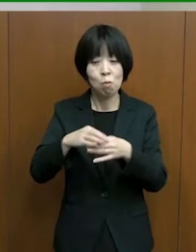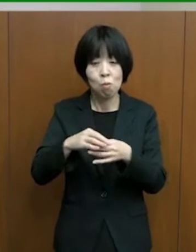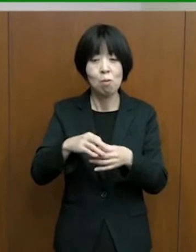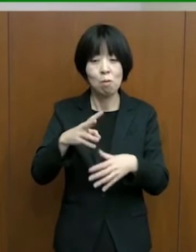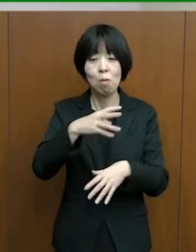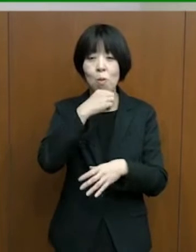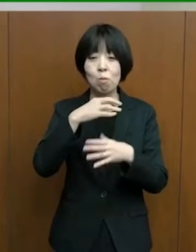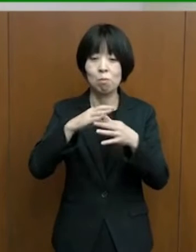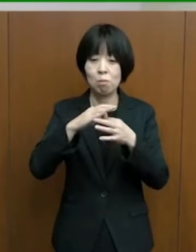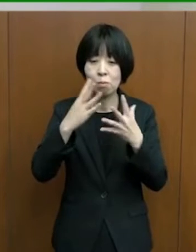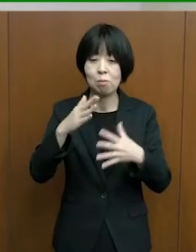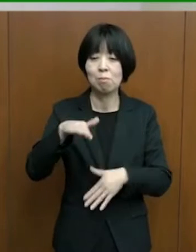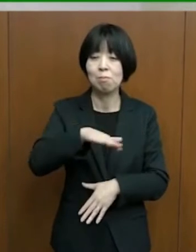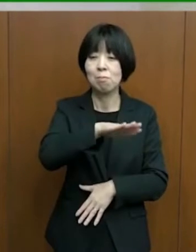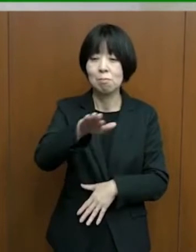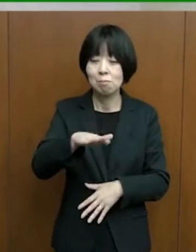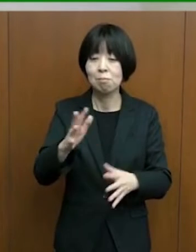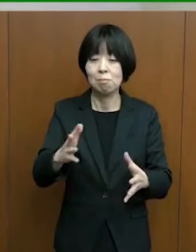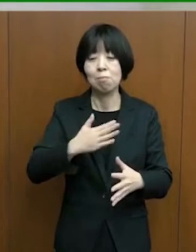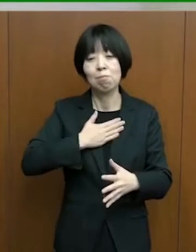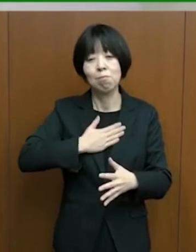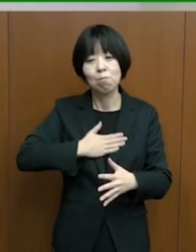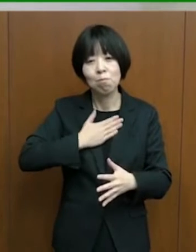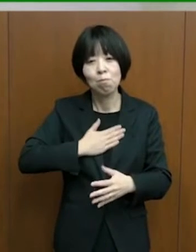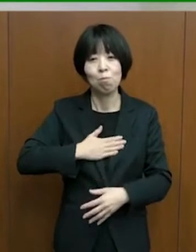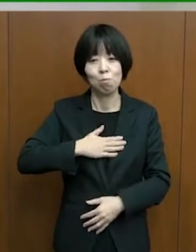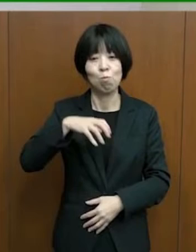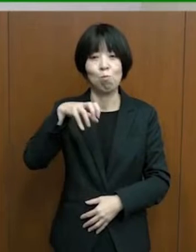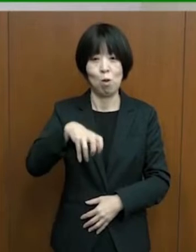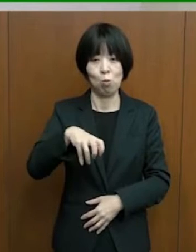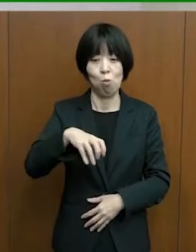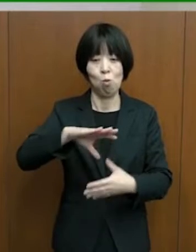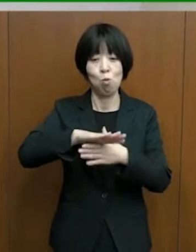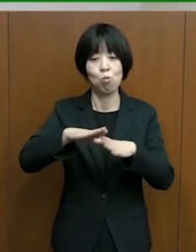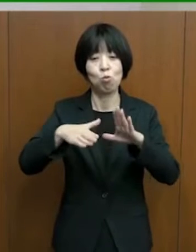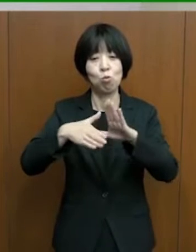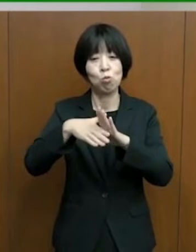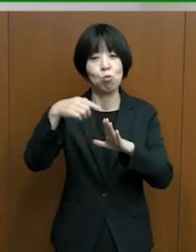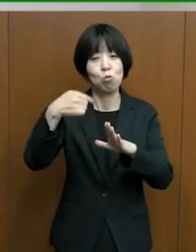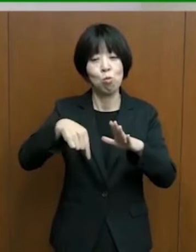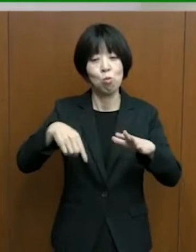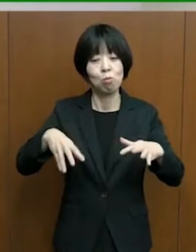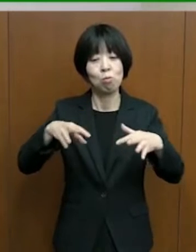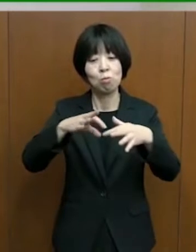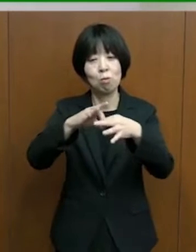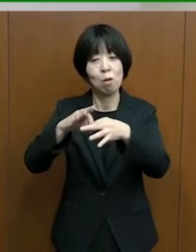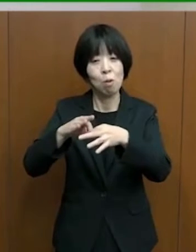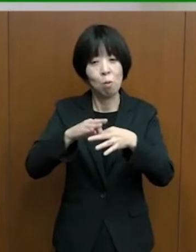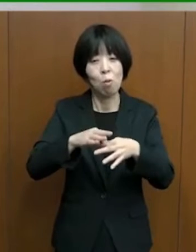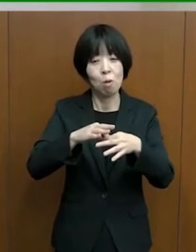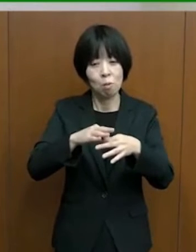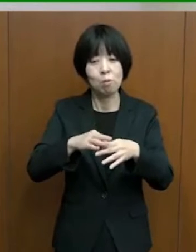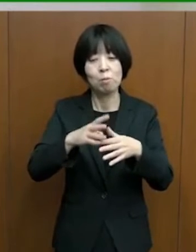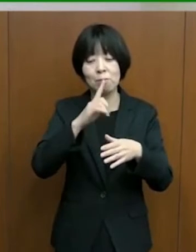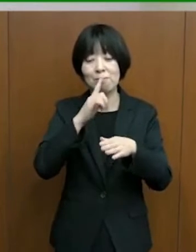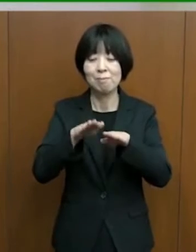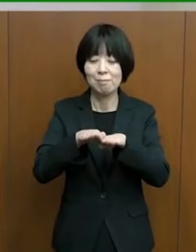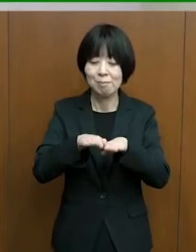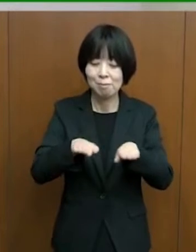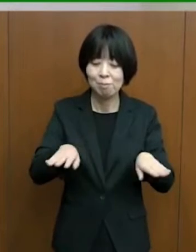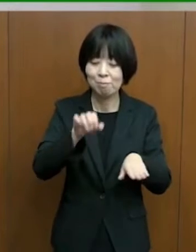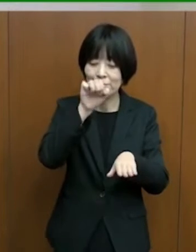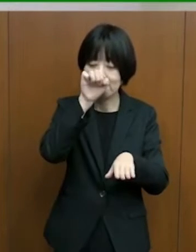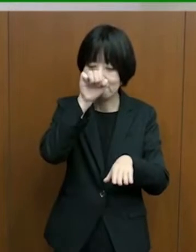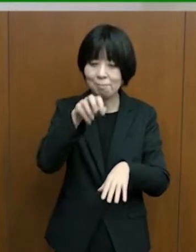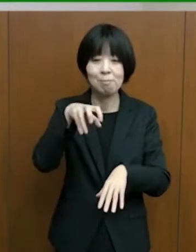多様な世代に愛され、県と文教都市にふさわしい感性豊かな場所とすることを目